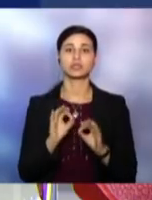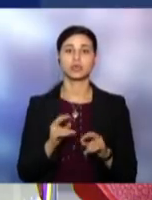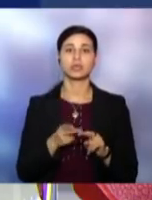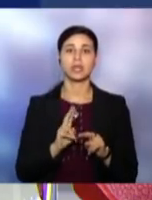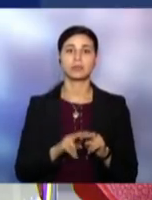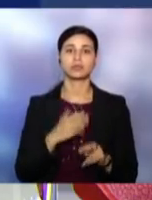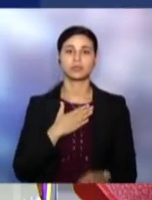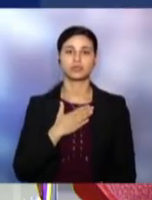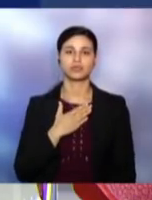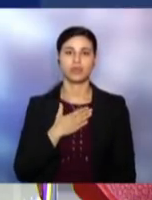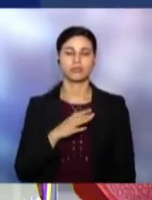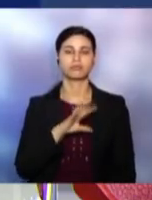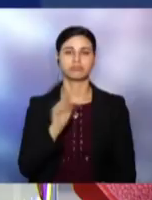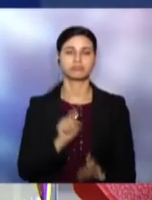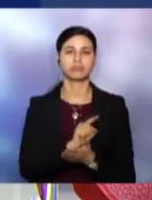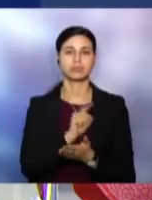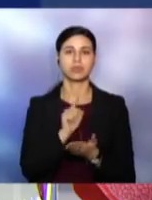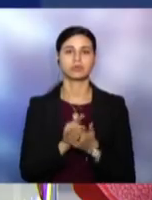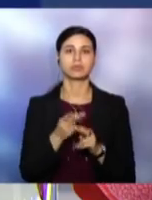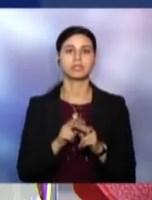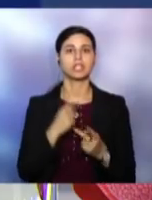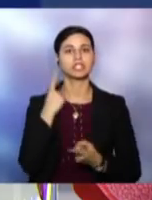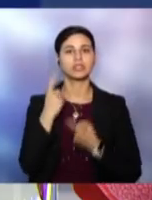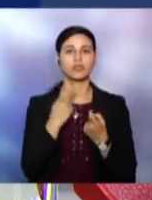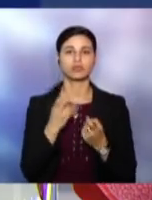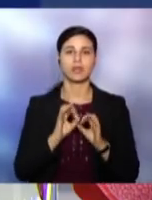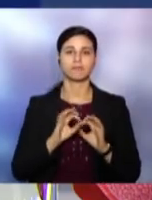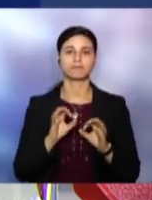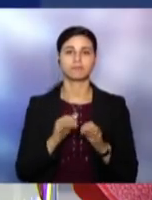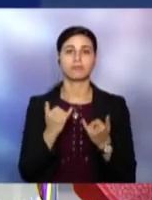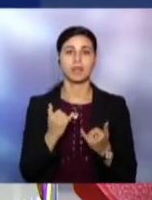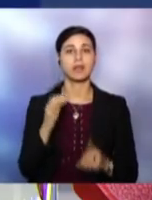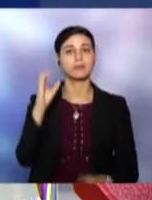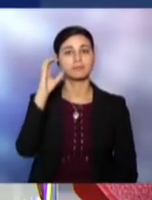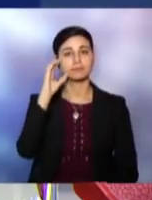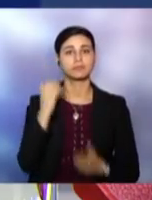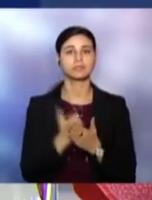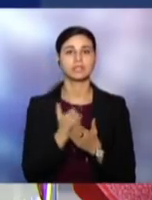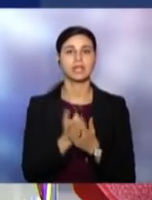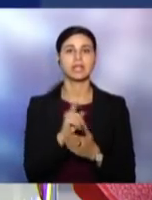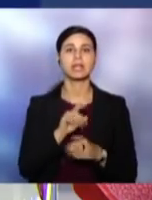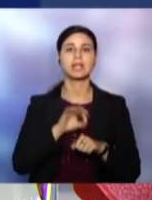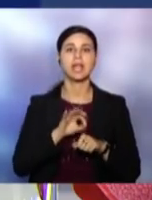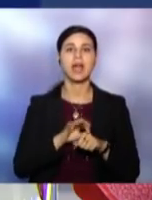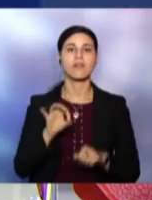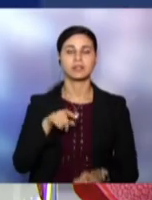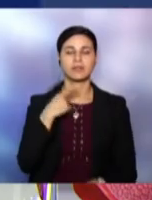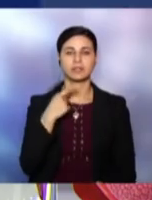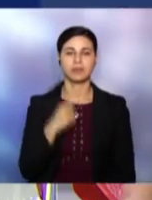ჩვენ თავი ვალდებულად ჩავთვალეთ ეს ინფორმაცია თქვენ გაგიზიაროთ. მოკლედ სიახლის ბლოკიდან შეიტყობთ, რა დაავადებაზე